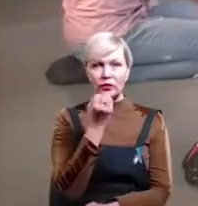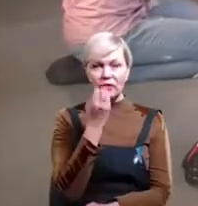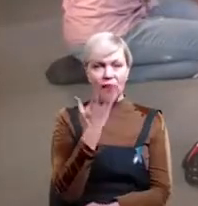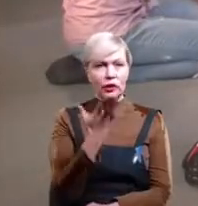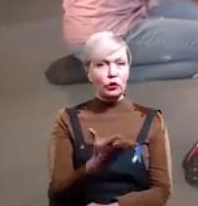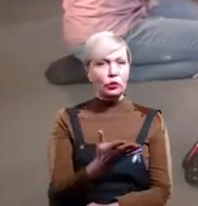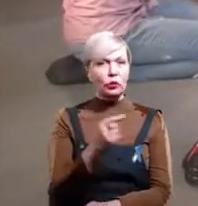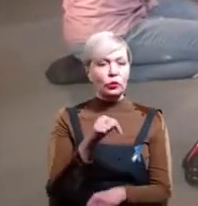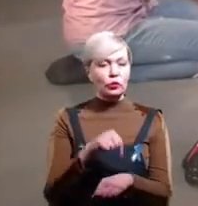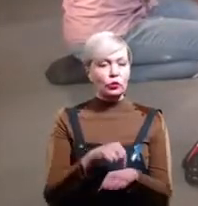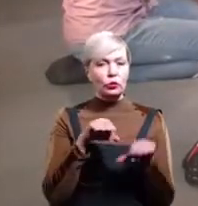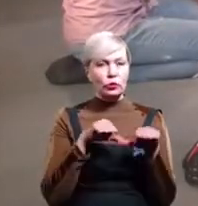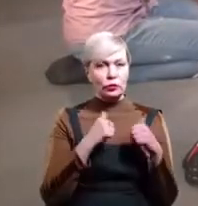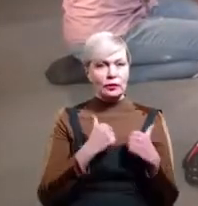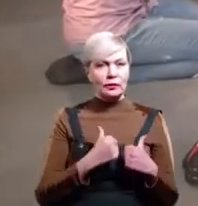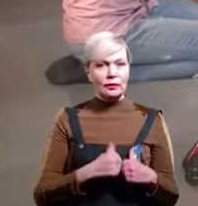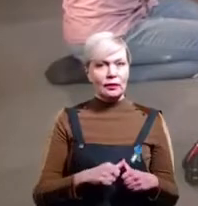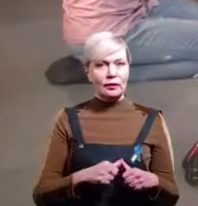начинаете. Не-не, дальше.